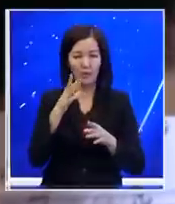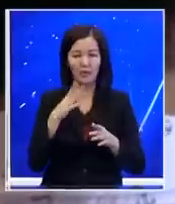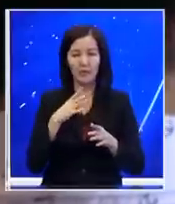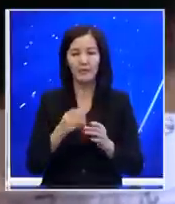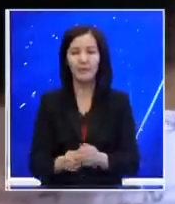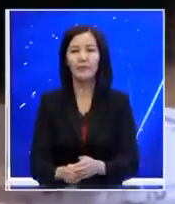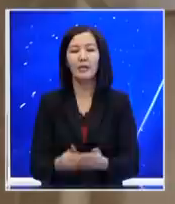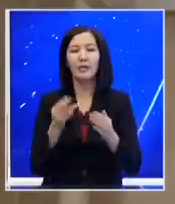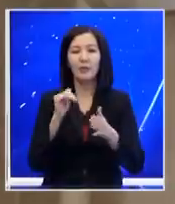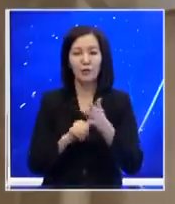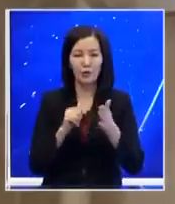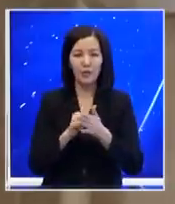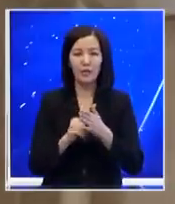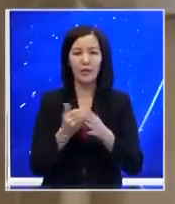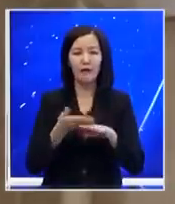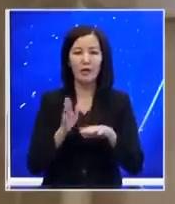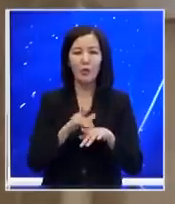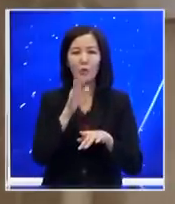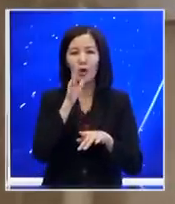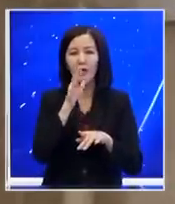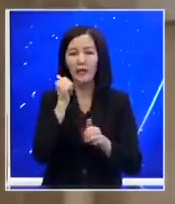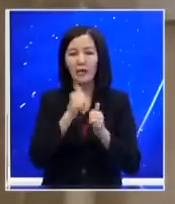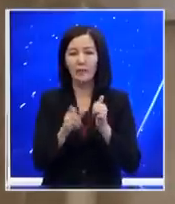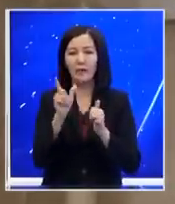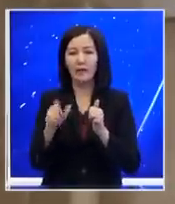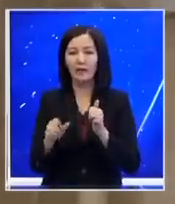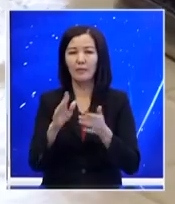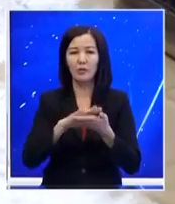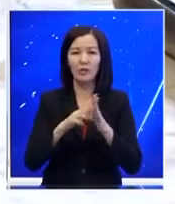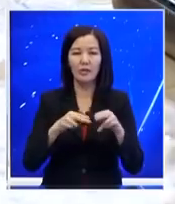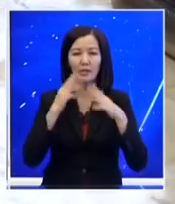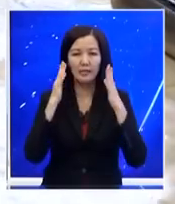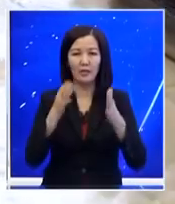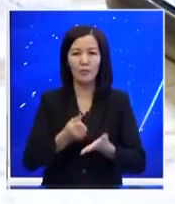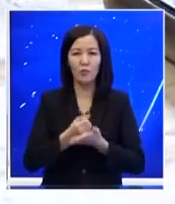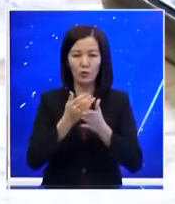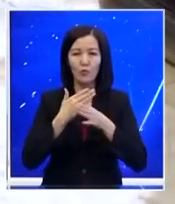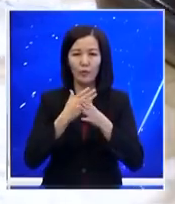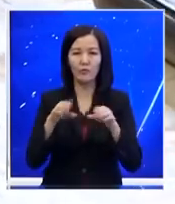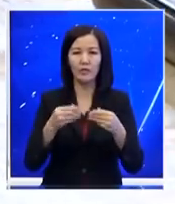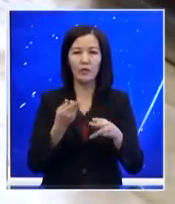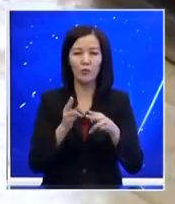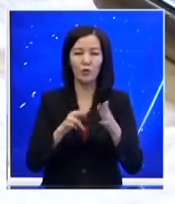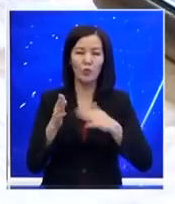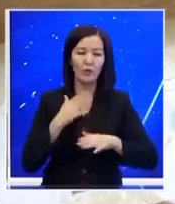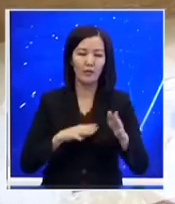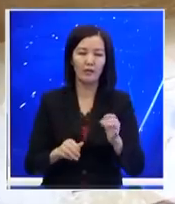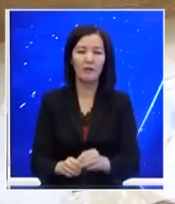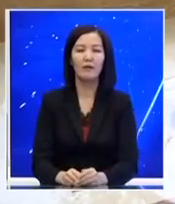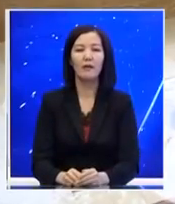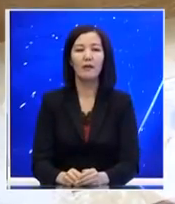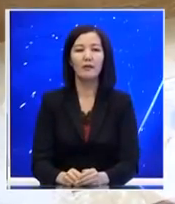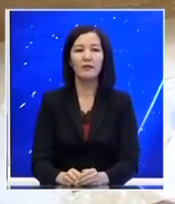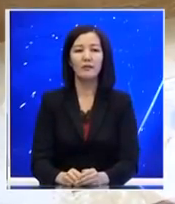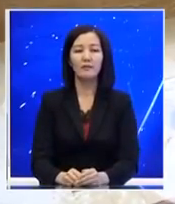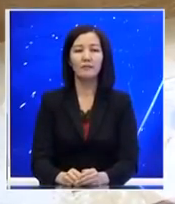жетпей қалды. Себебі осындай қиын қыстау кезеңде әрбір адамның жағдайы ескеріліп, қолдау көрсетіп жатқаны қуантады дейді. То есть